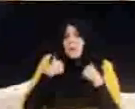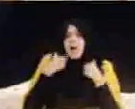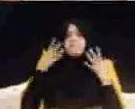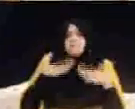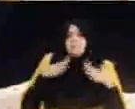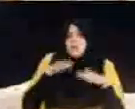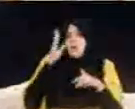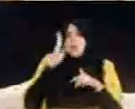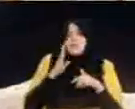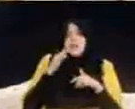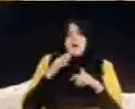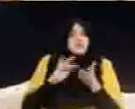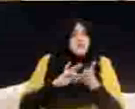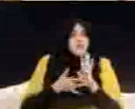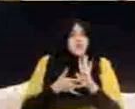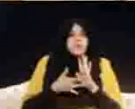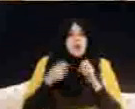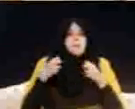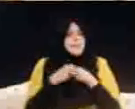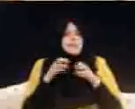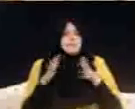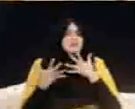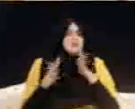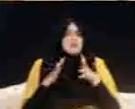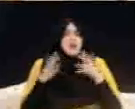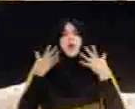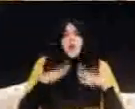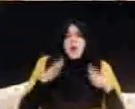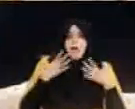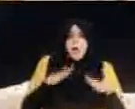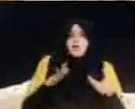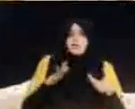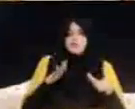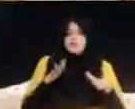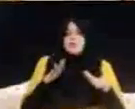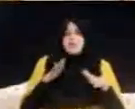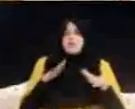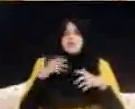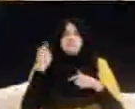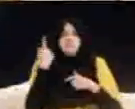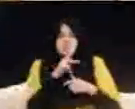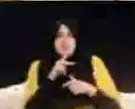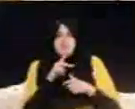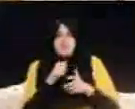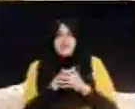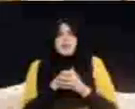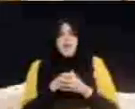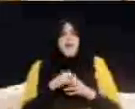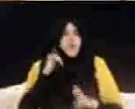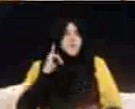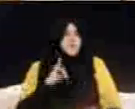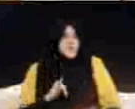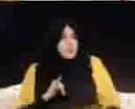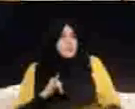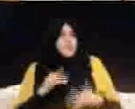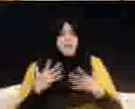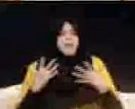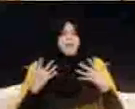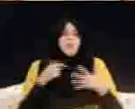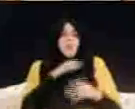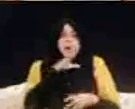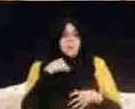نتاع بابا كامل، قيموه، اللباس نتاعو والقش نتاعو والكرسي نتاعو وكذا كذا،